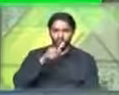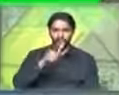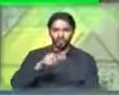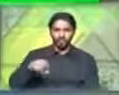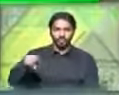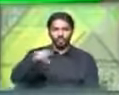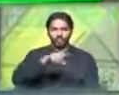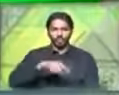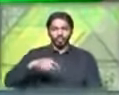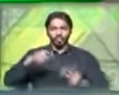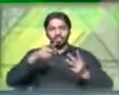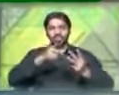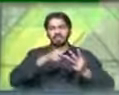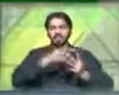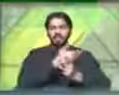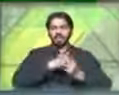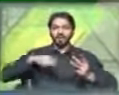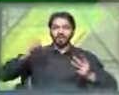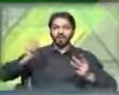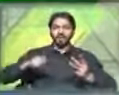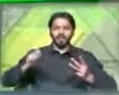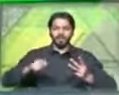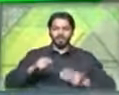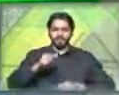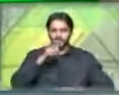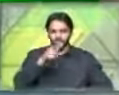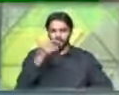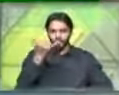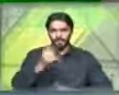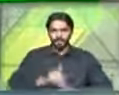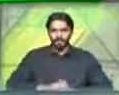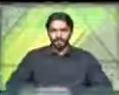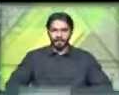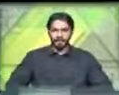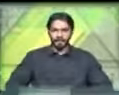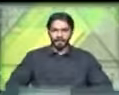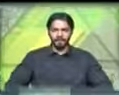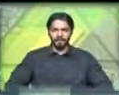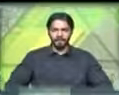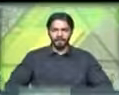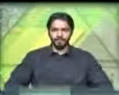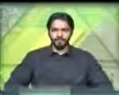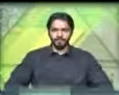يتولون الحكم بين الناس، كل بحسب رعيته، ماذا تقول له؟